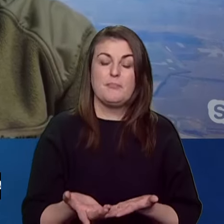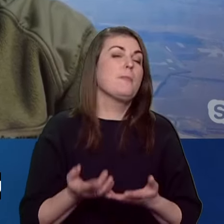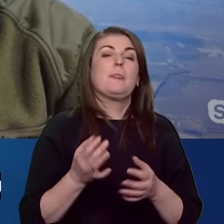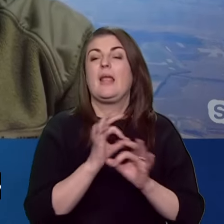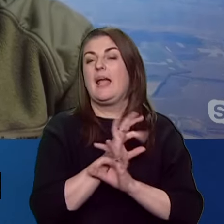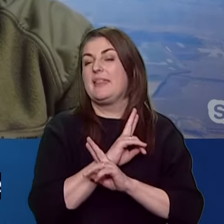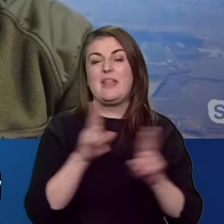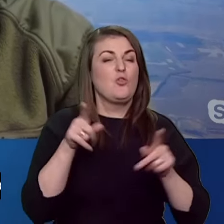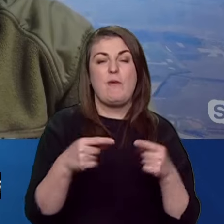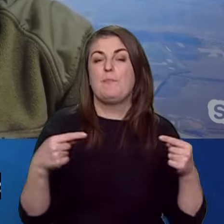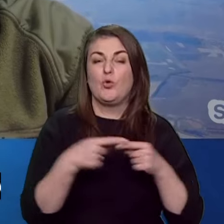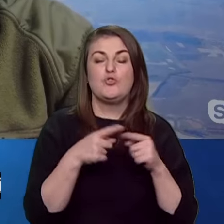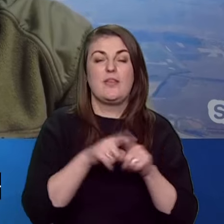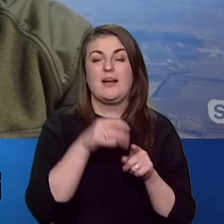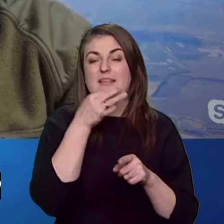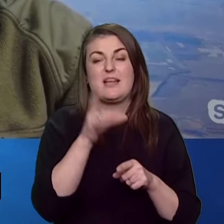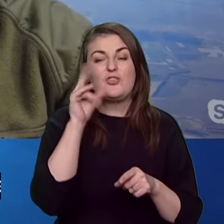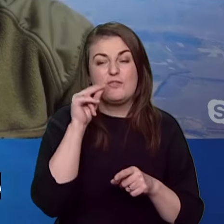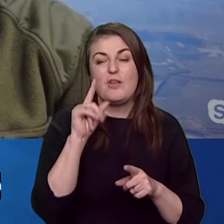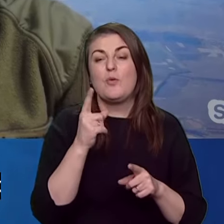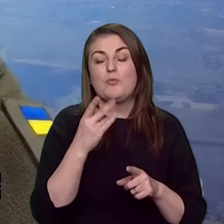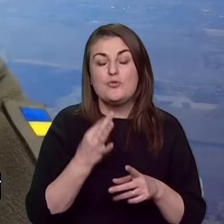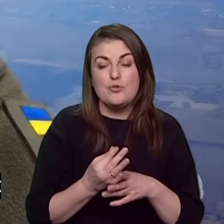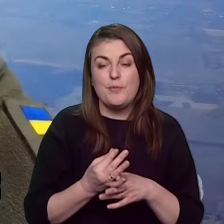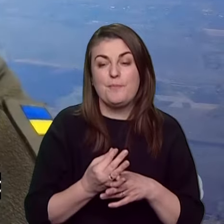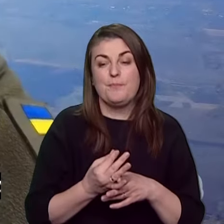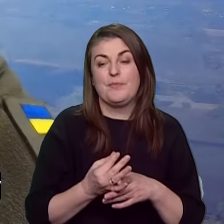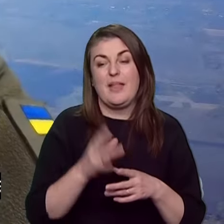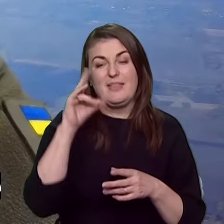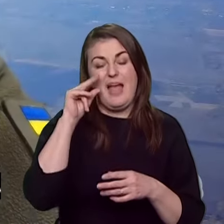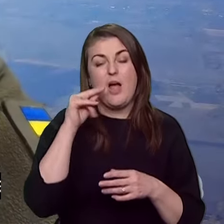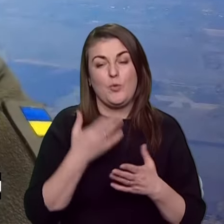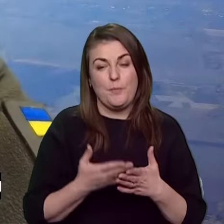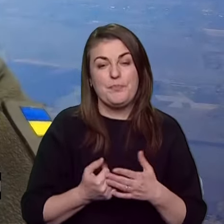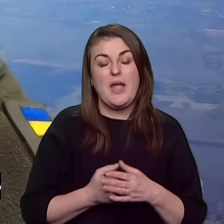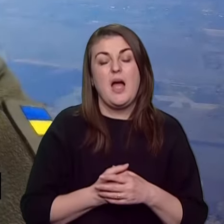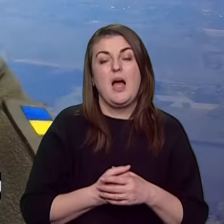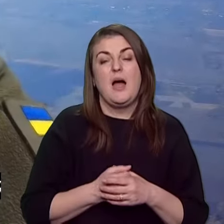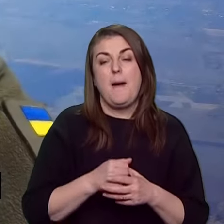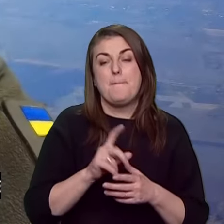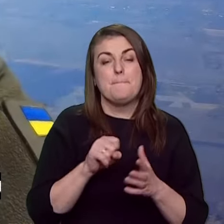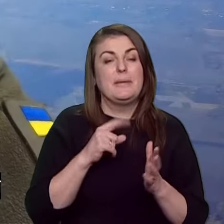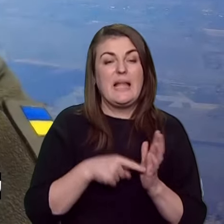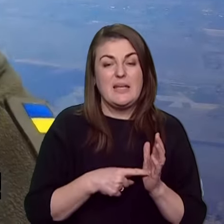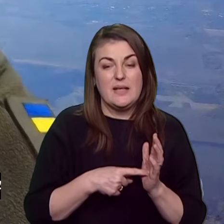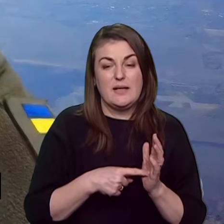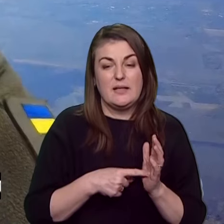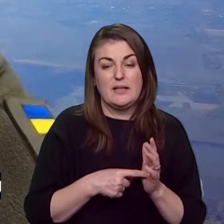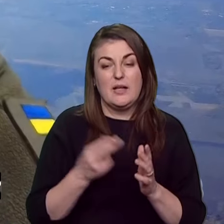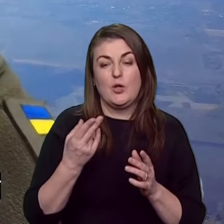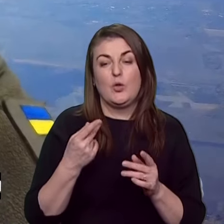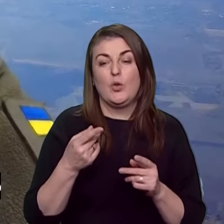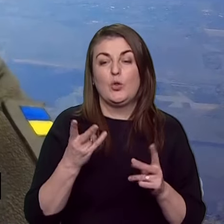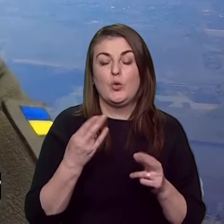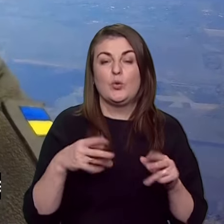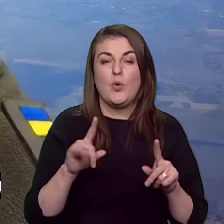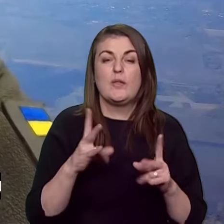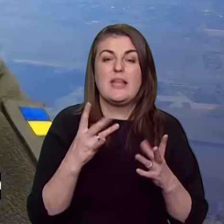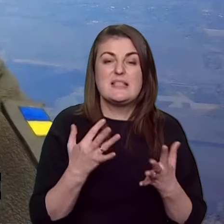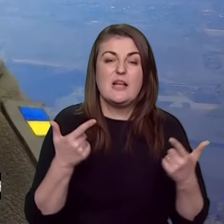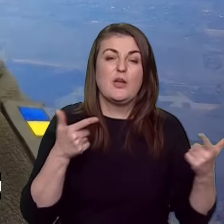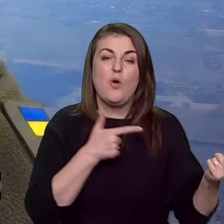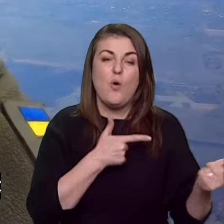Ніхто вам так точно не скаже цифру, тому що дату раніше. Питання до того, наскільки